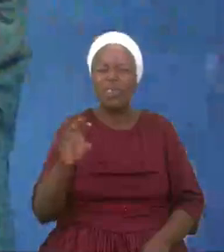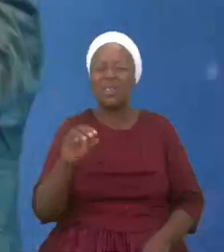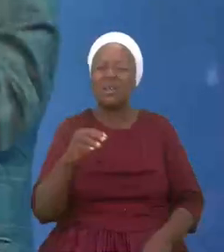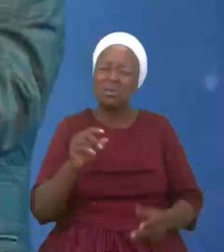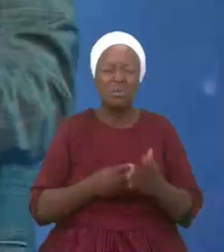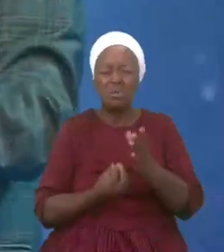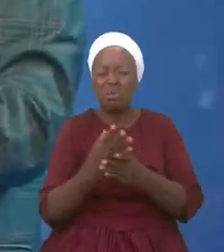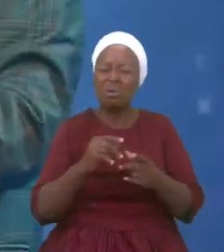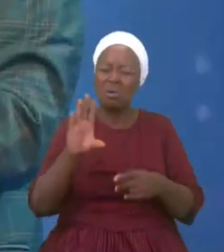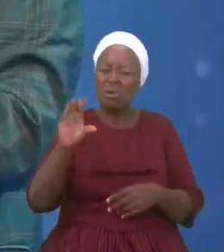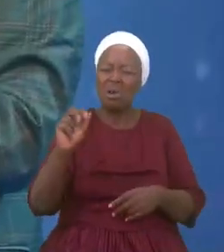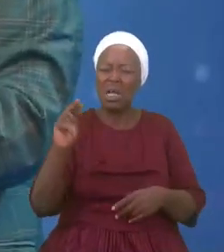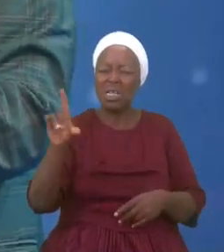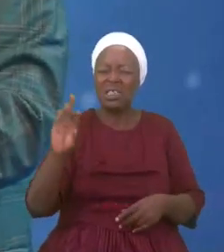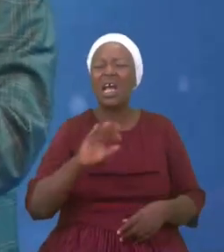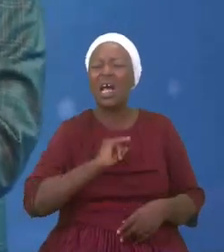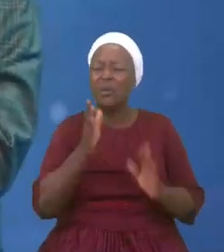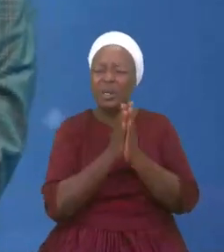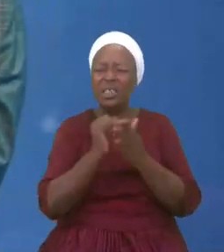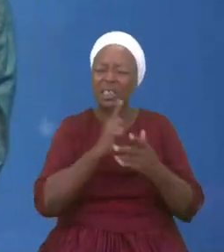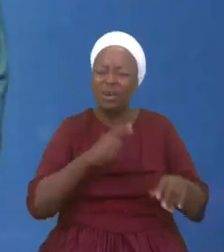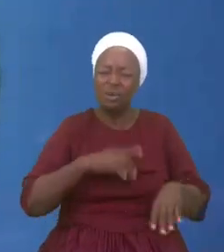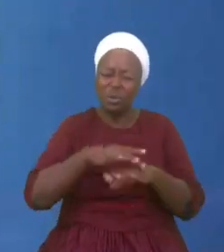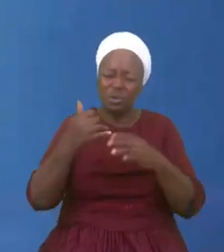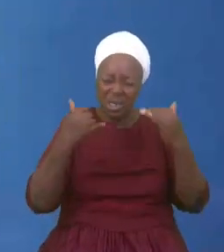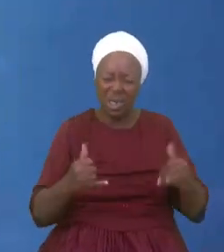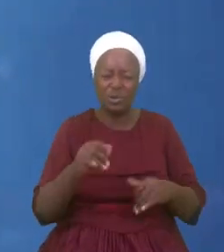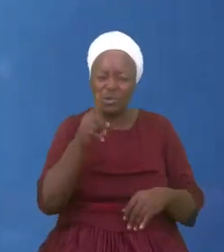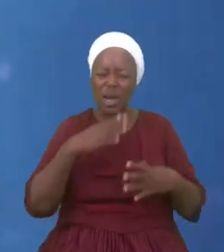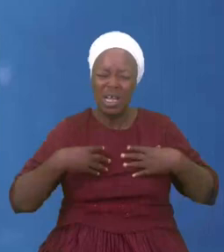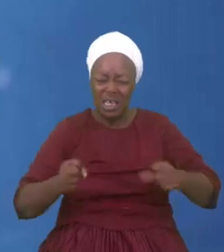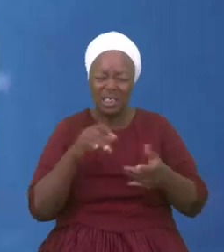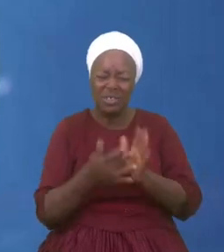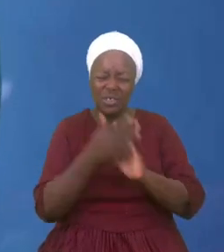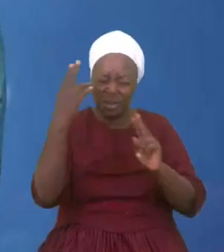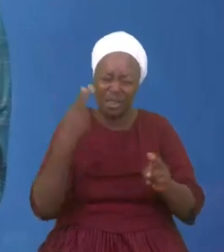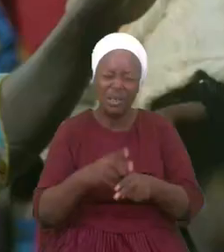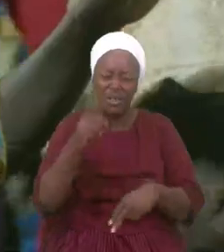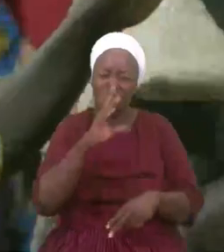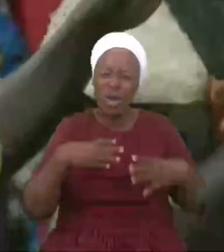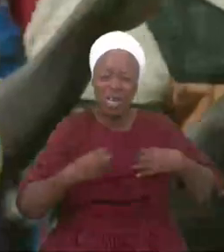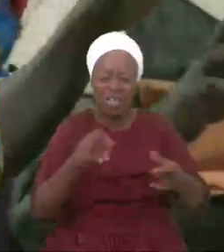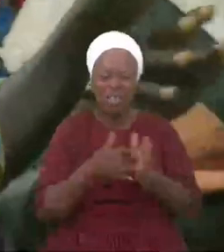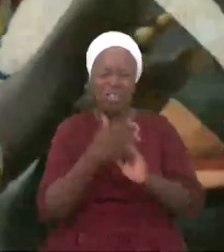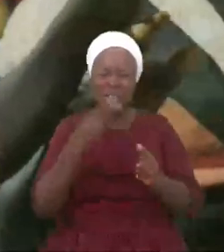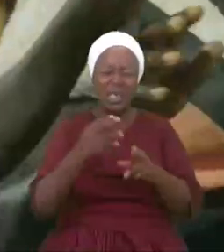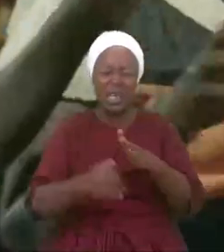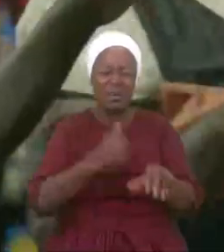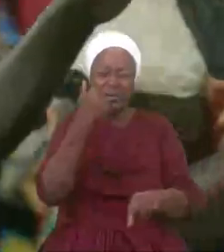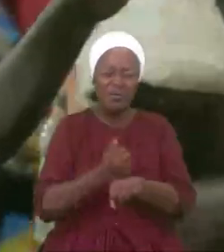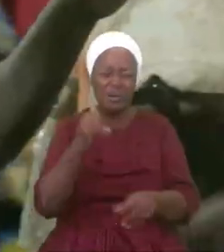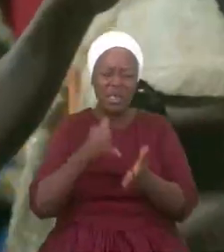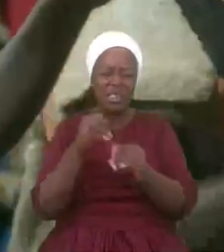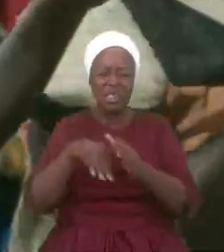et ce problème de prostate que soit le cancer du prix que vous soyez te touche maintenant tu es